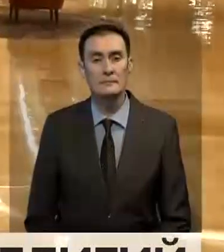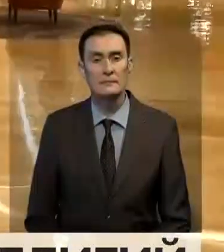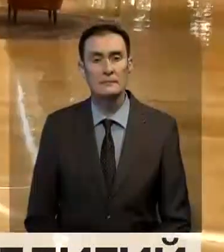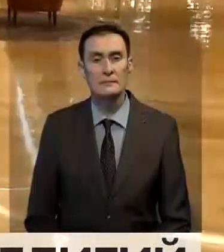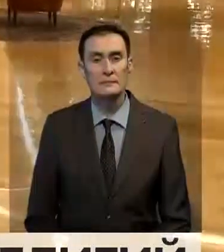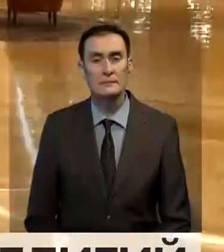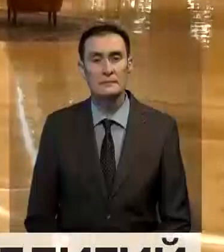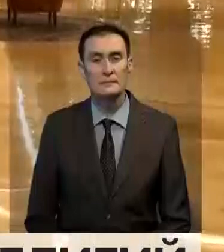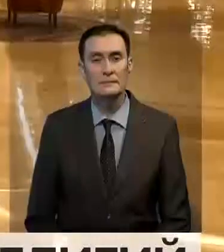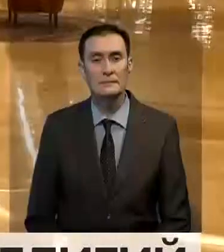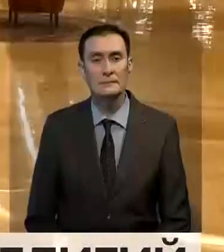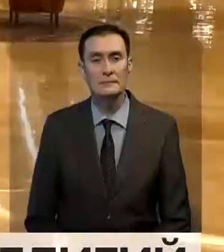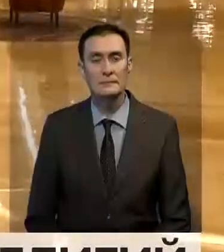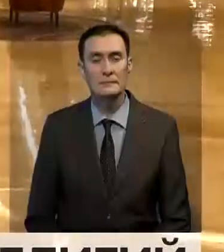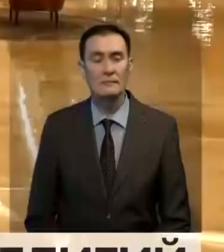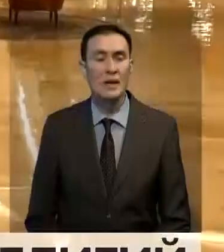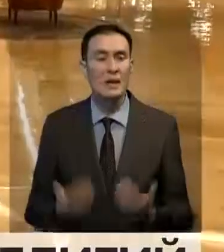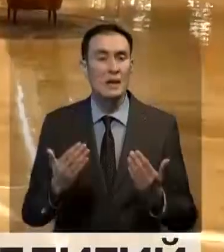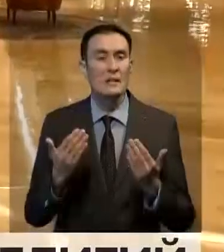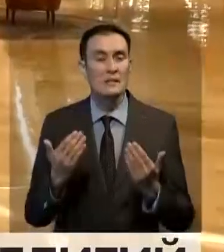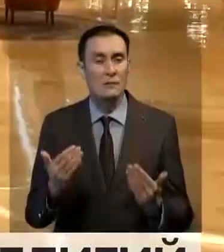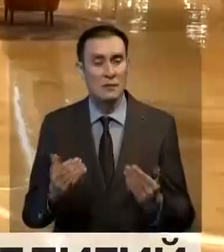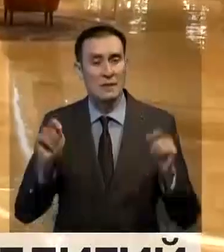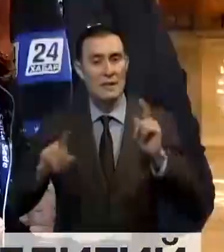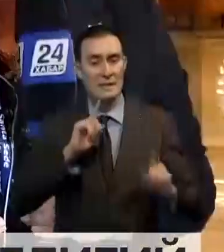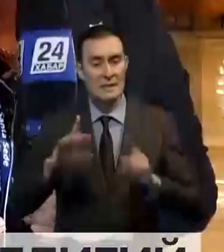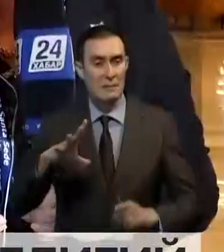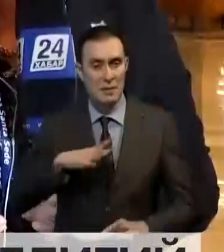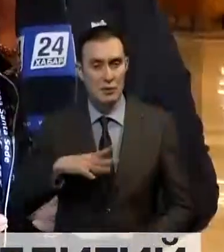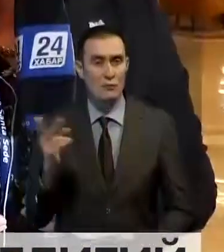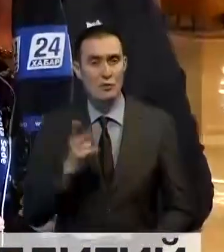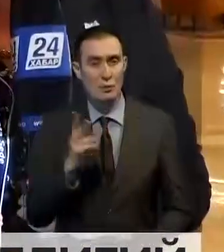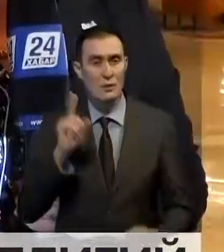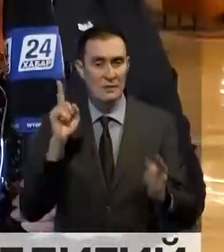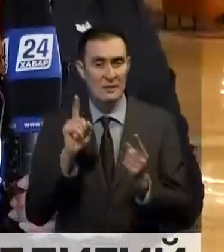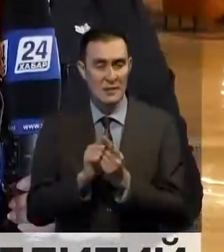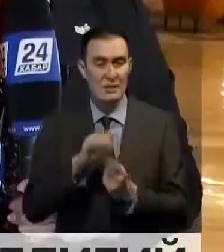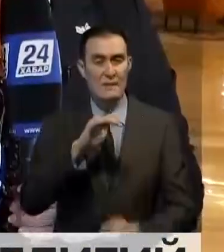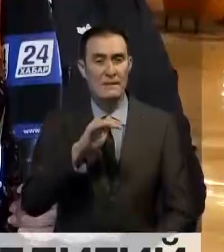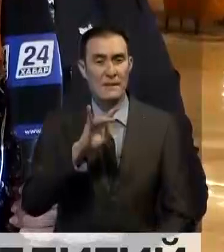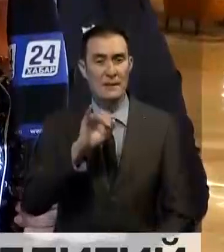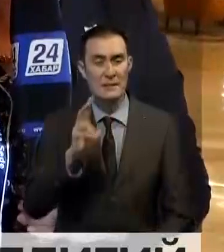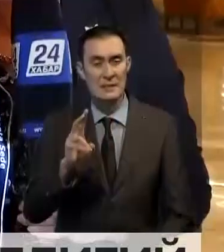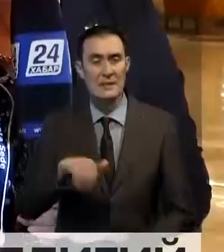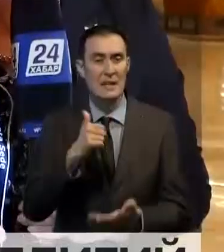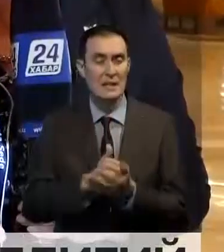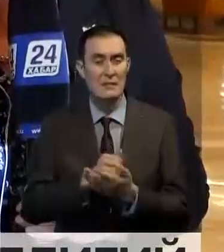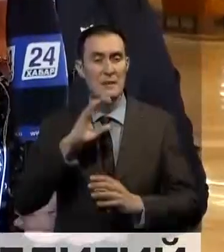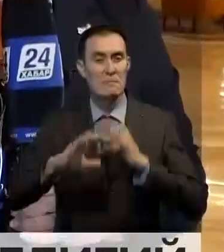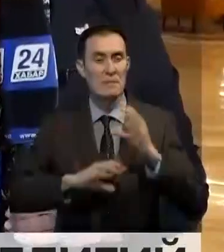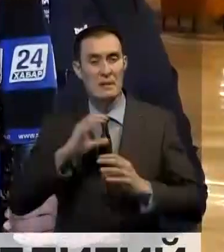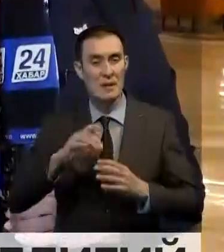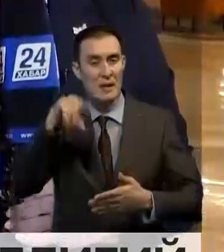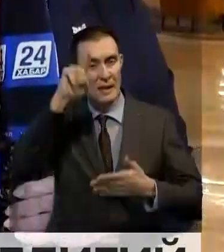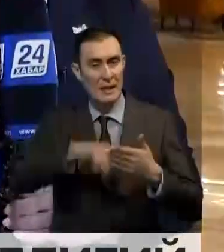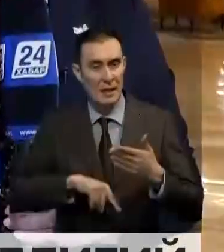Вера, слушаю вас. Жанат, сегодня вот на полях съезда прошли еще и двусторонние встречи Папы Франциска с некоторыми из лидеров мировых и традиционных